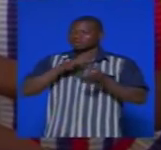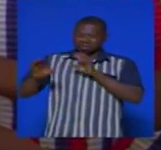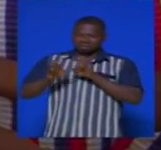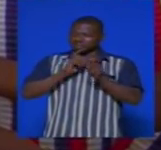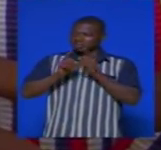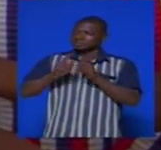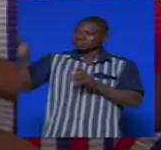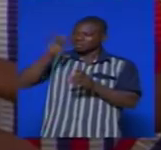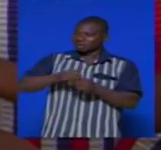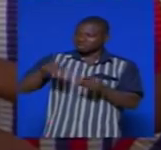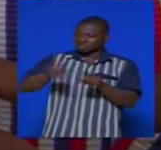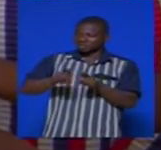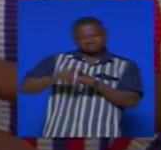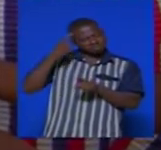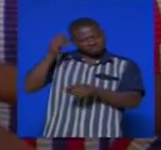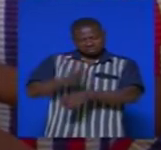et également la lutte contre